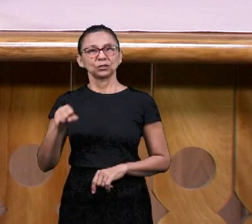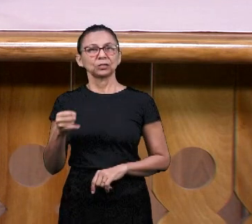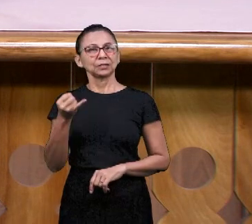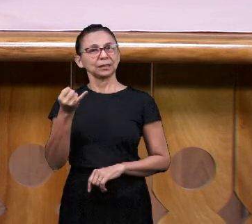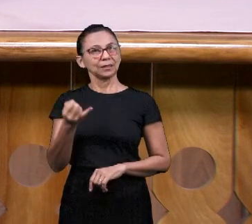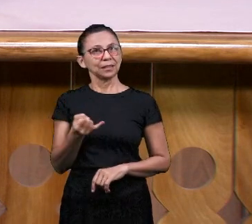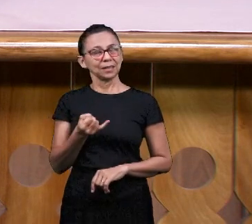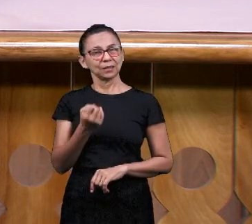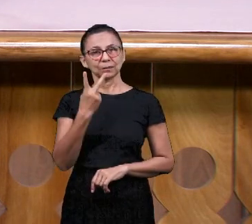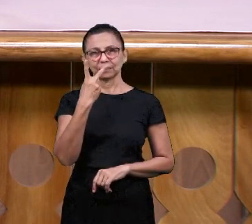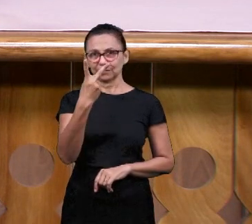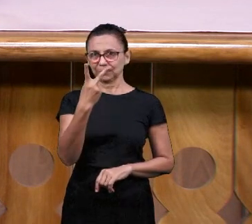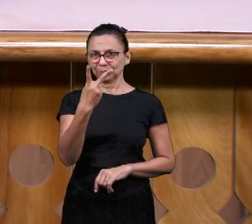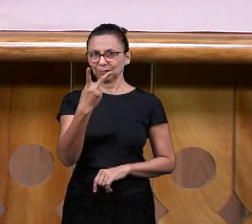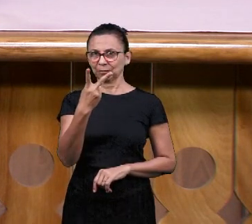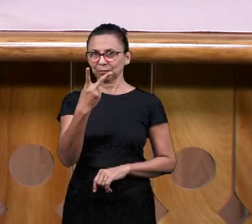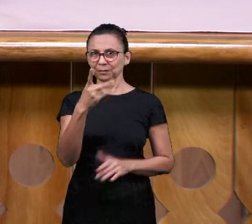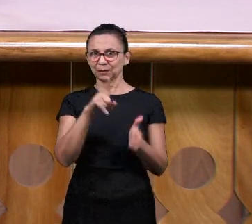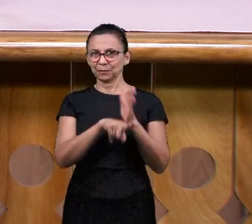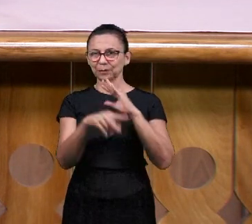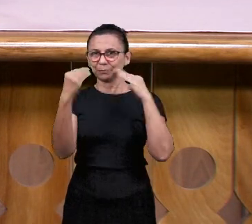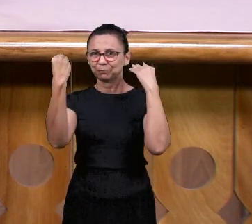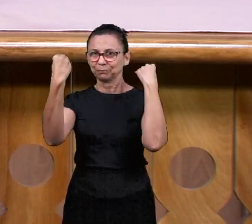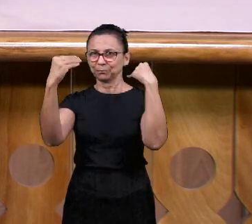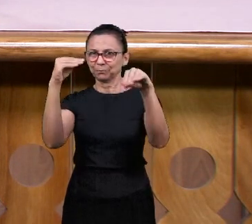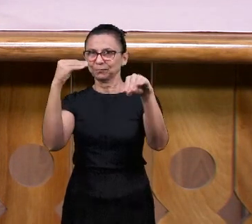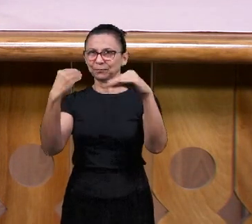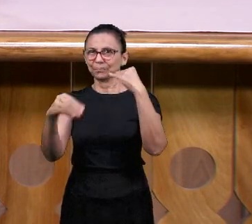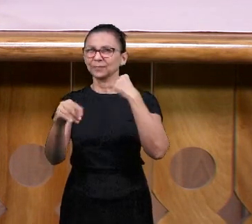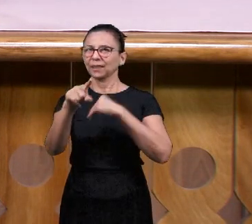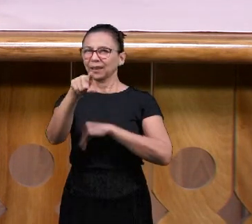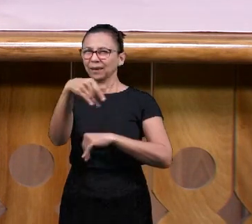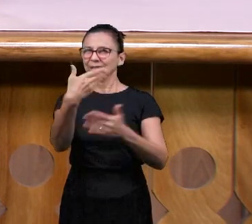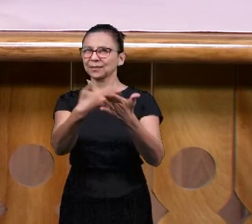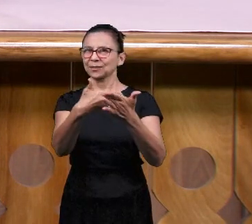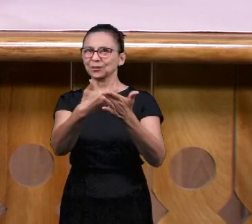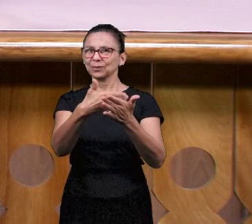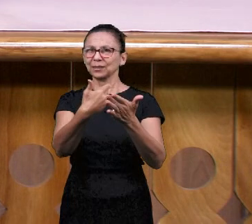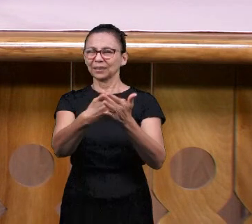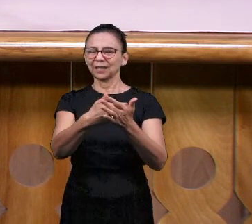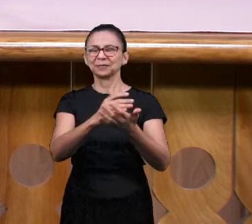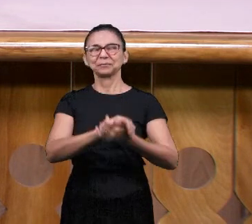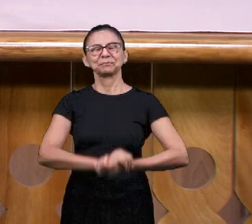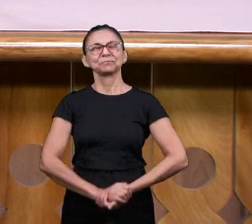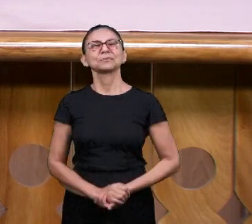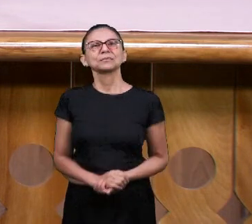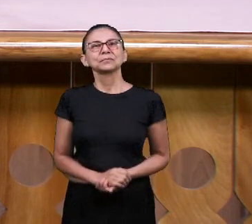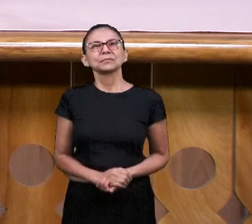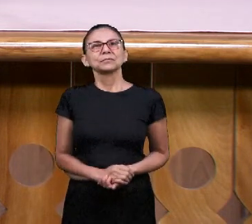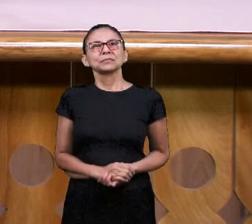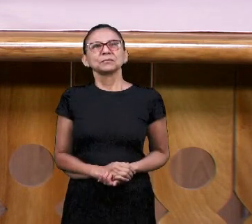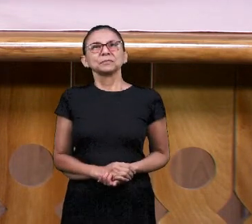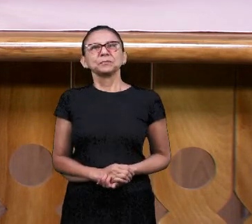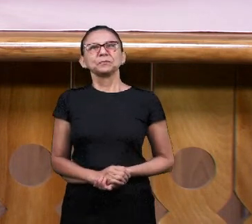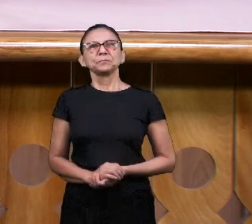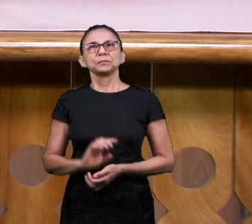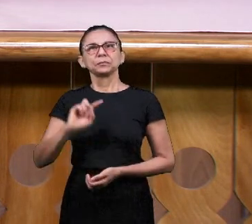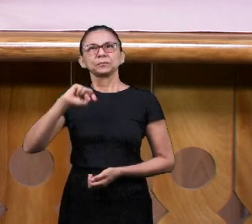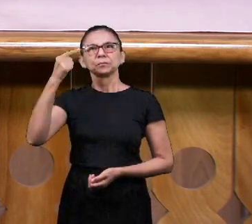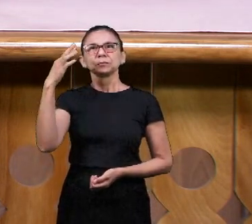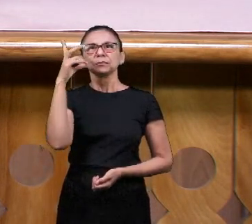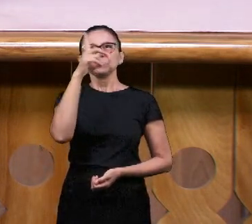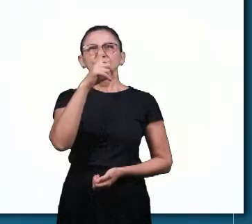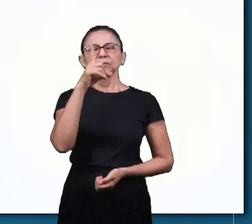déjà passer les deux questions afin que vous puissiez travailler ces deux questions le long de ce temps. Pour dimanche